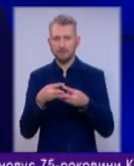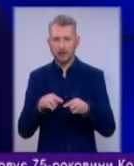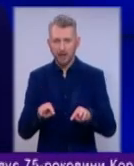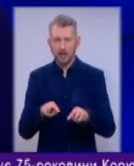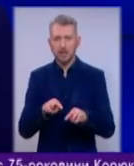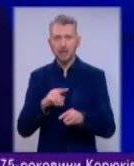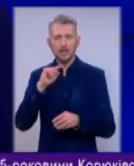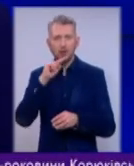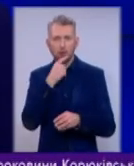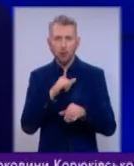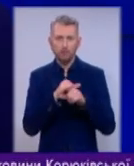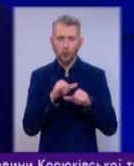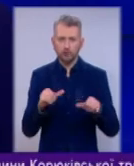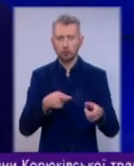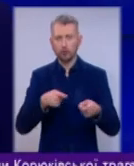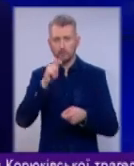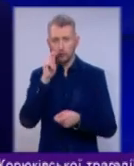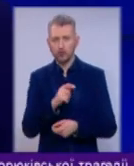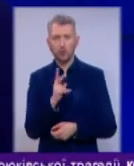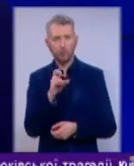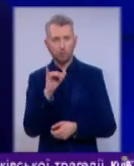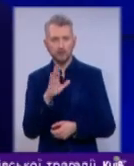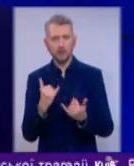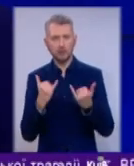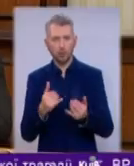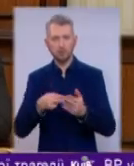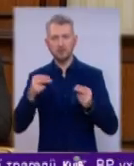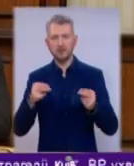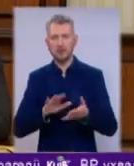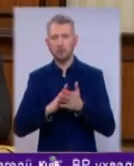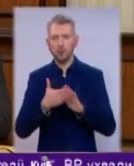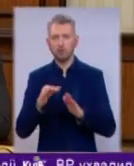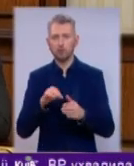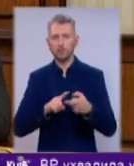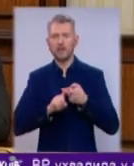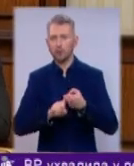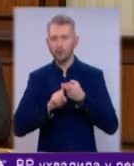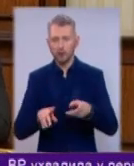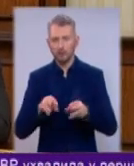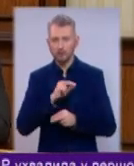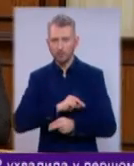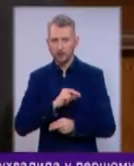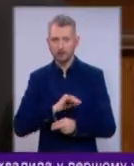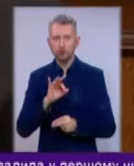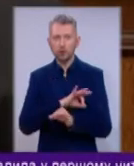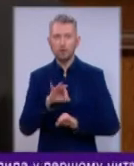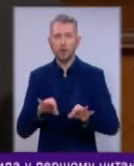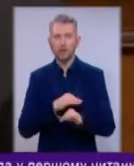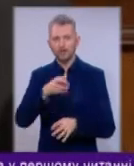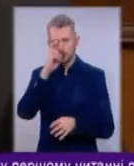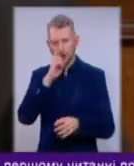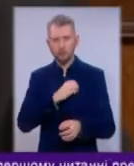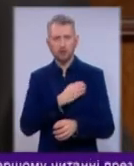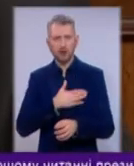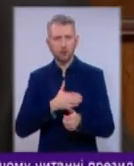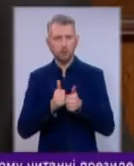з економрозвитку і торгівлі України Степан Кубів сьогодні підписали меморандум про взаємодію та співробітництво щодо проєктів